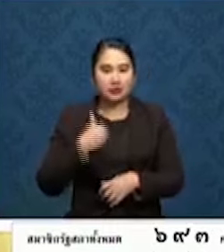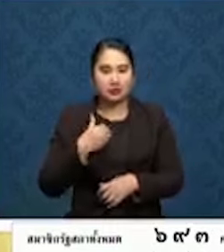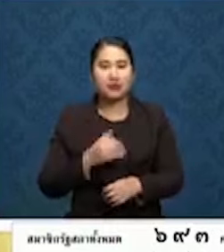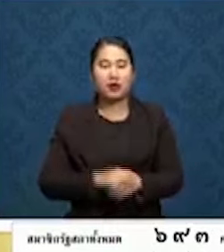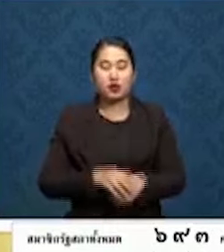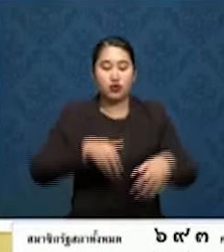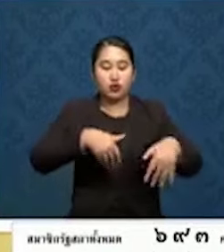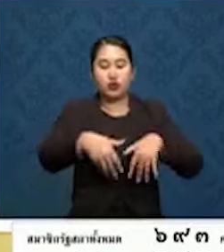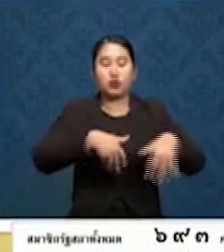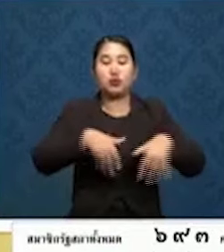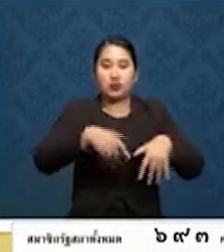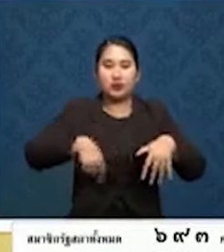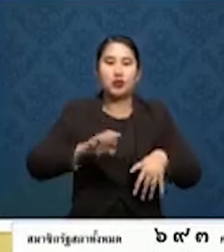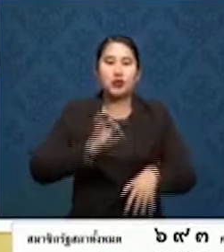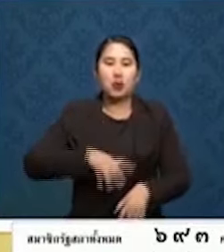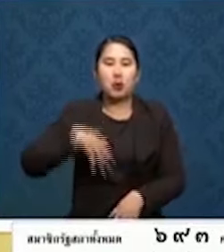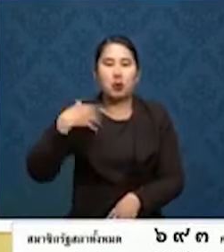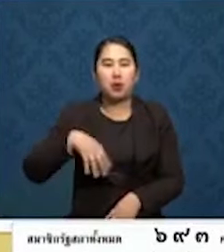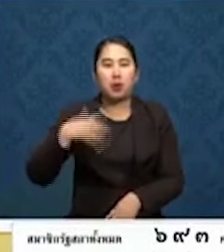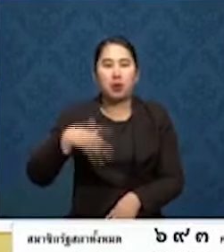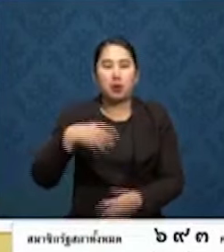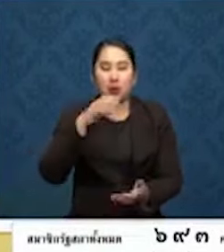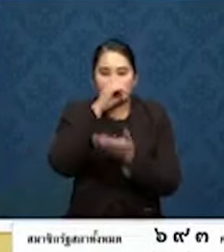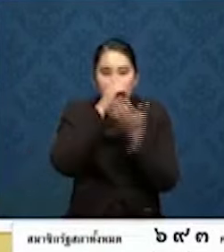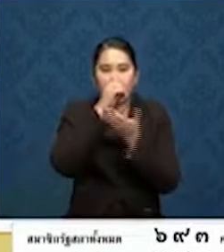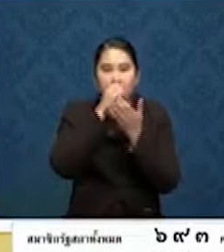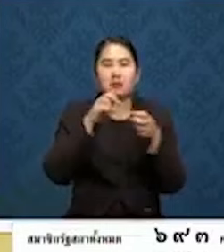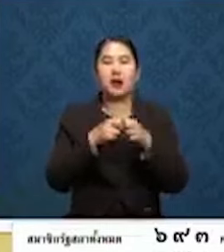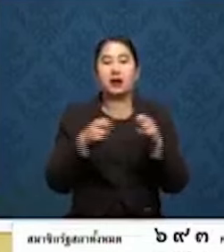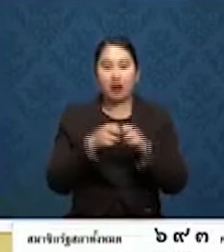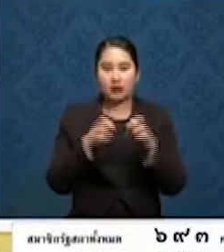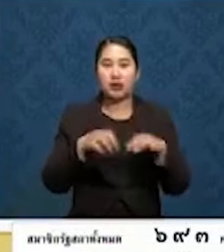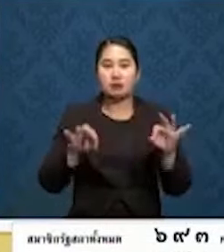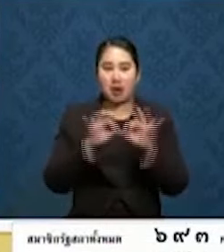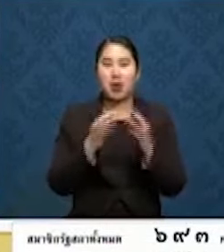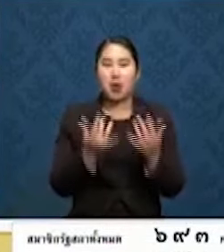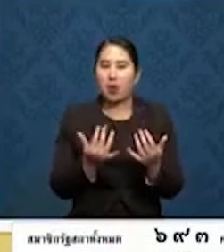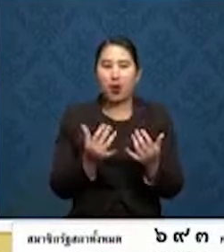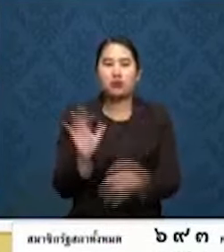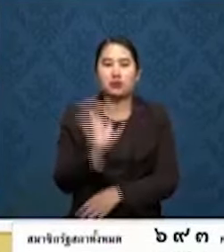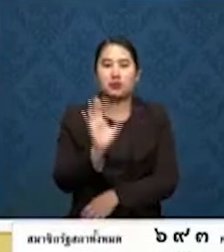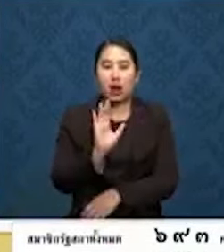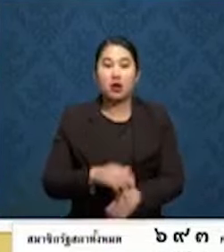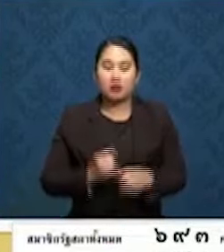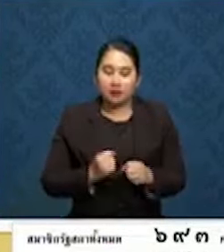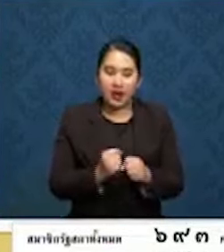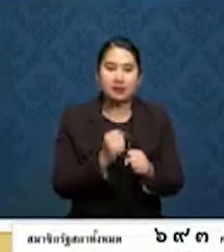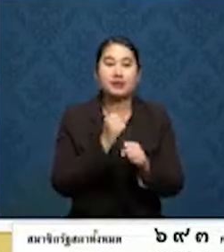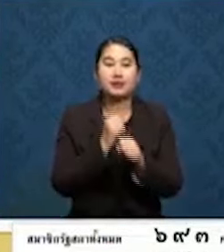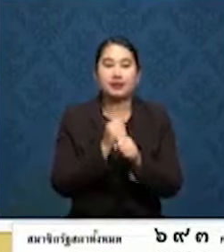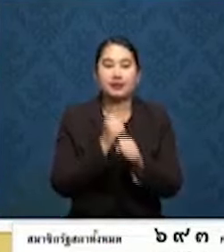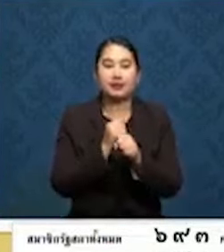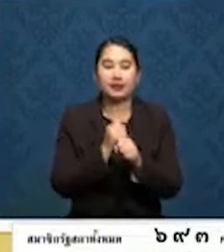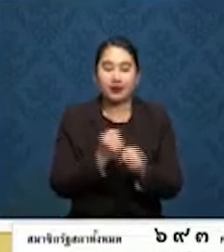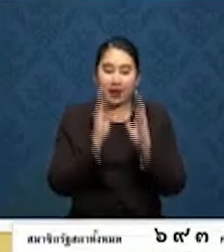ยฟังพอดแคสต์นะครับที่คนก็เอามาเรื่องนั้นเรื่องนี้มาอ่านเอาให้พวกเราฟังนะครับหรือถ้ายุคพี่ดนายก็ละ